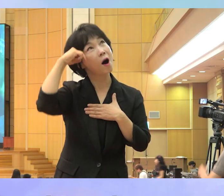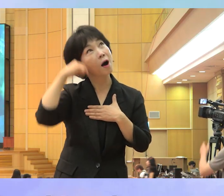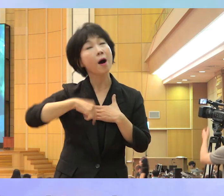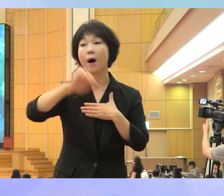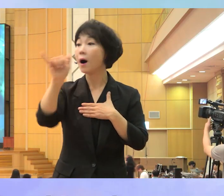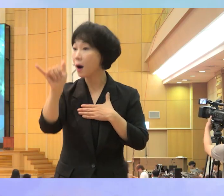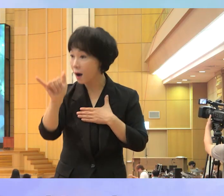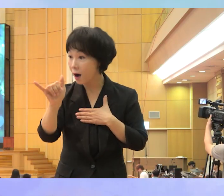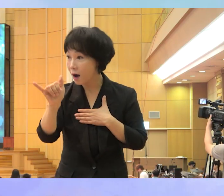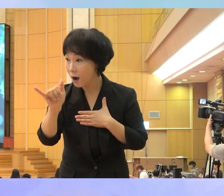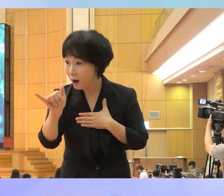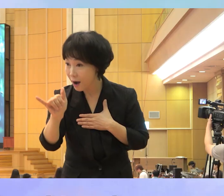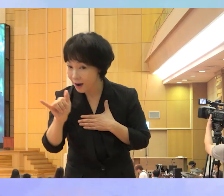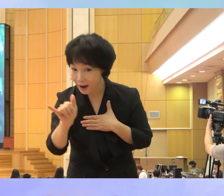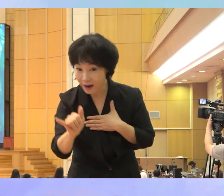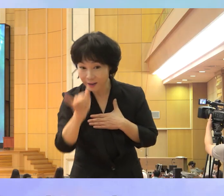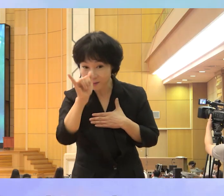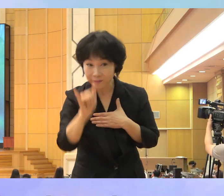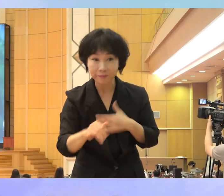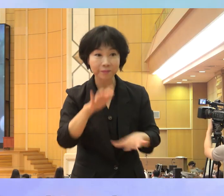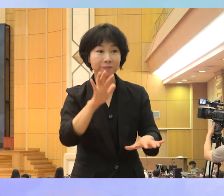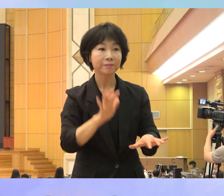만족하겠네.